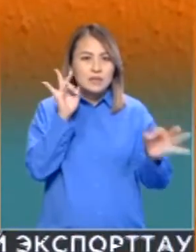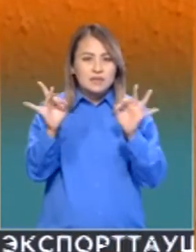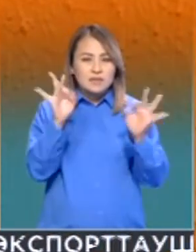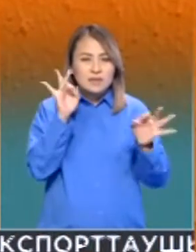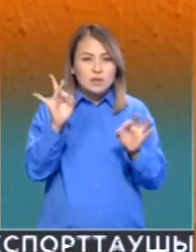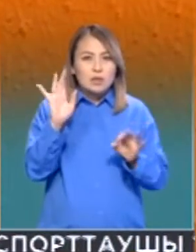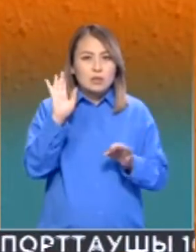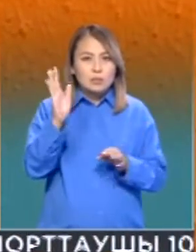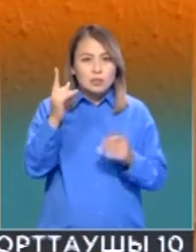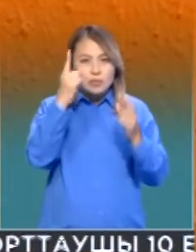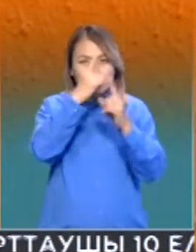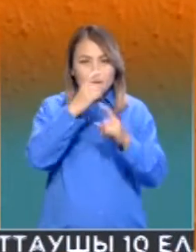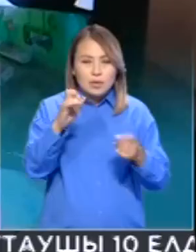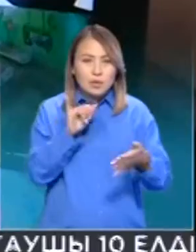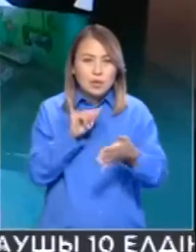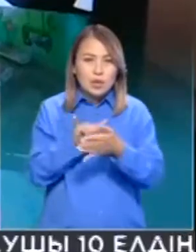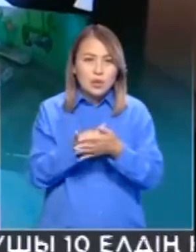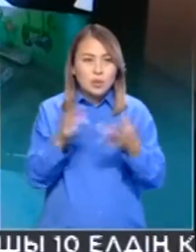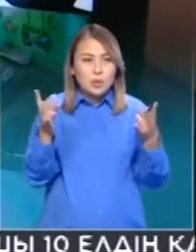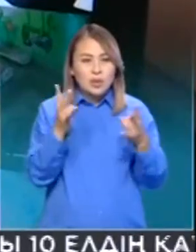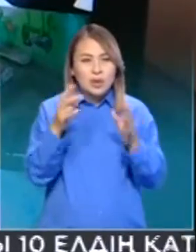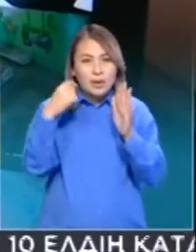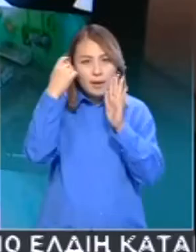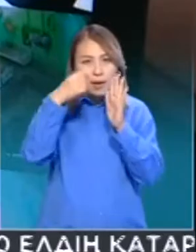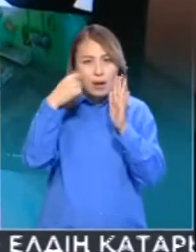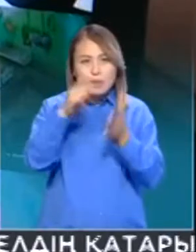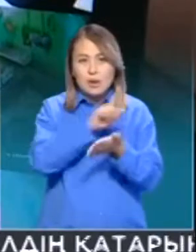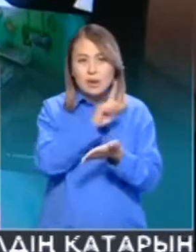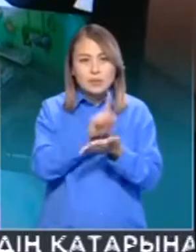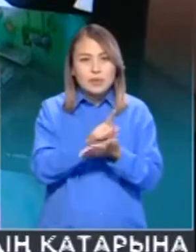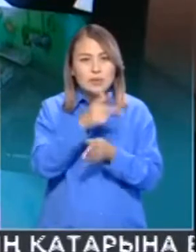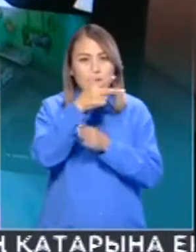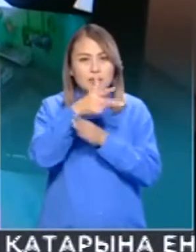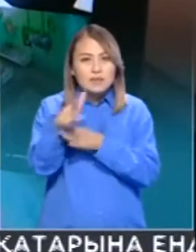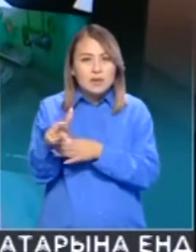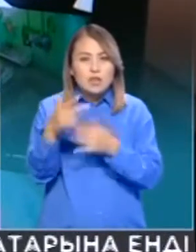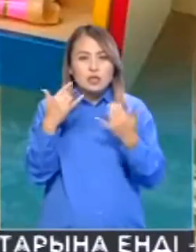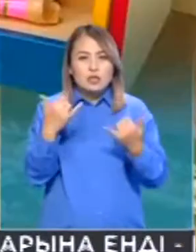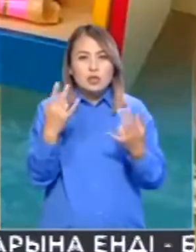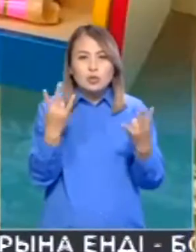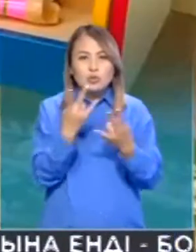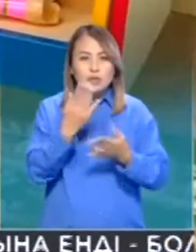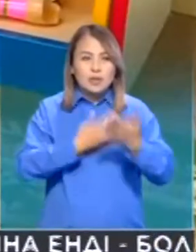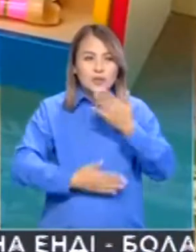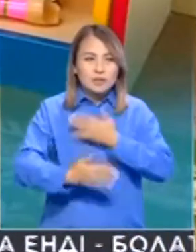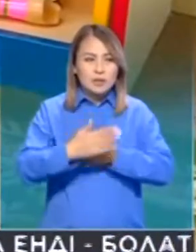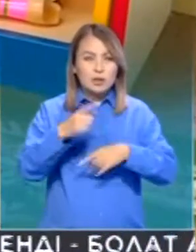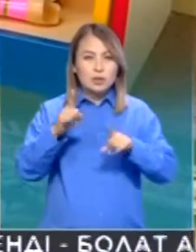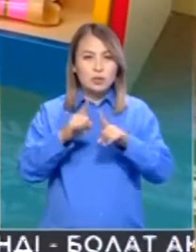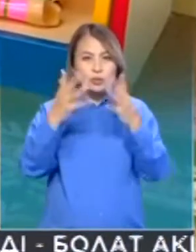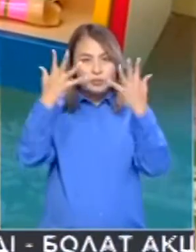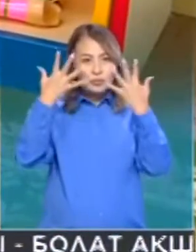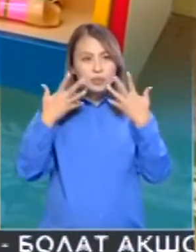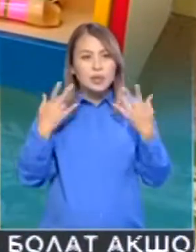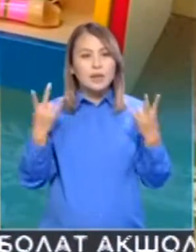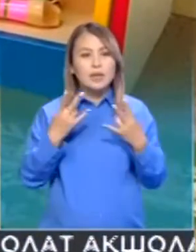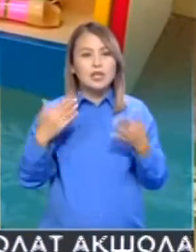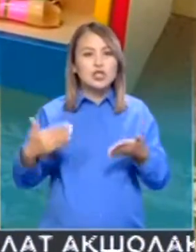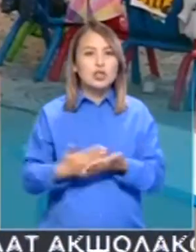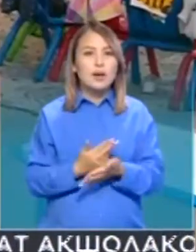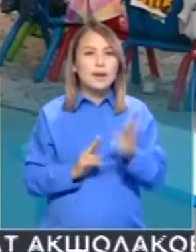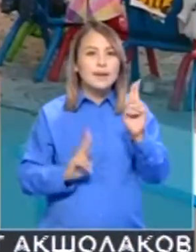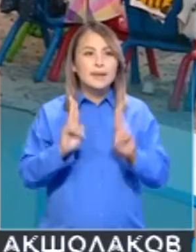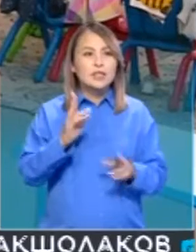дыбыстық ескерту жүйесін орнатуы тиіс. Бейне камера міндетті. Ерекше қажеттіліктері бар балалар үшін де жағдай жасауы қажет. Жаңа